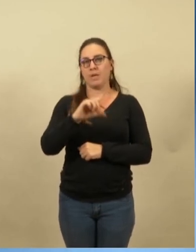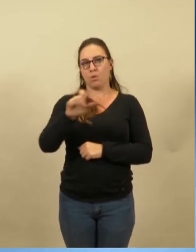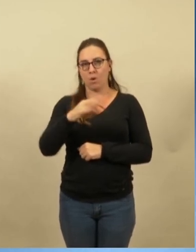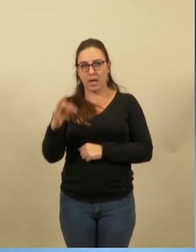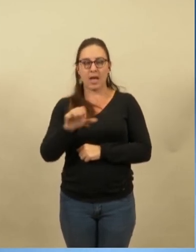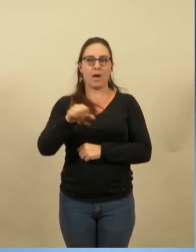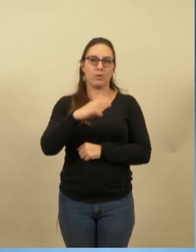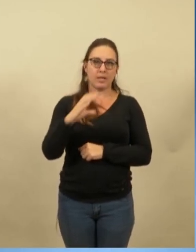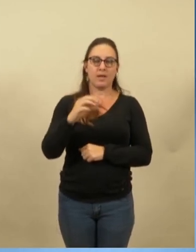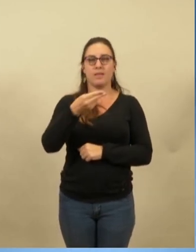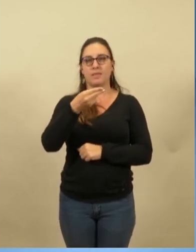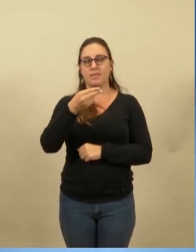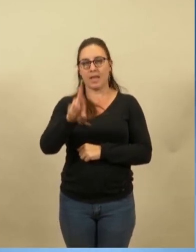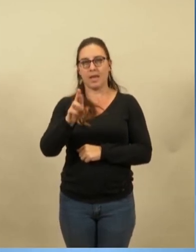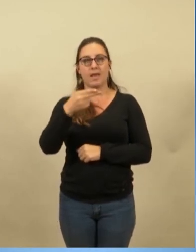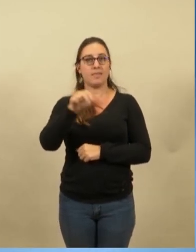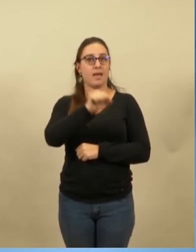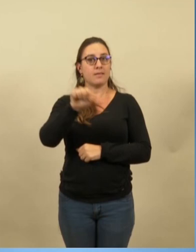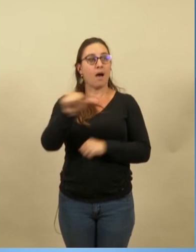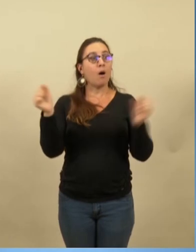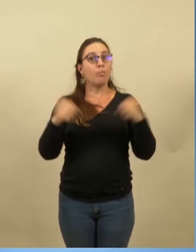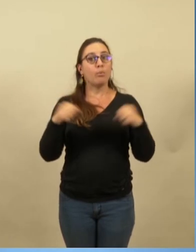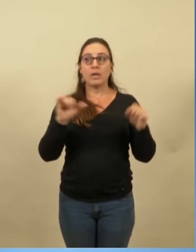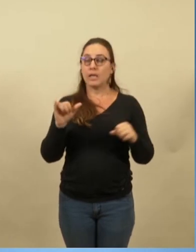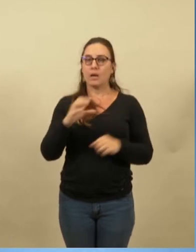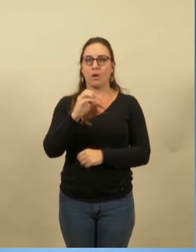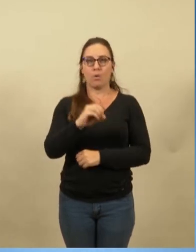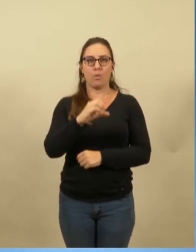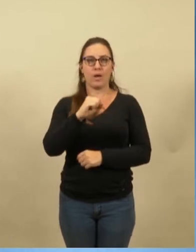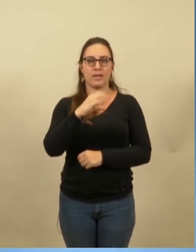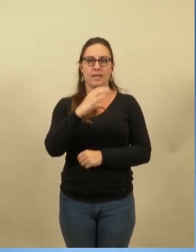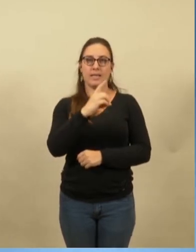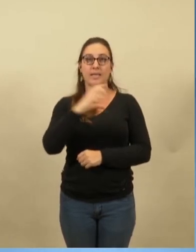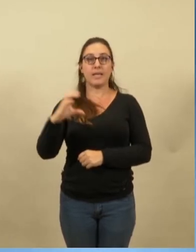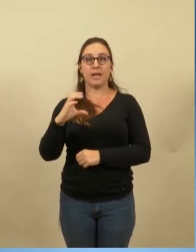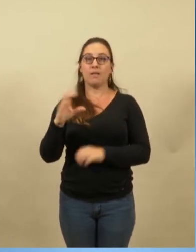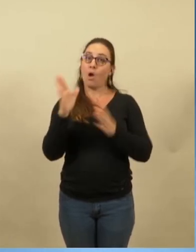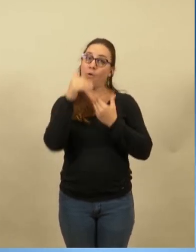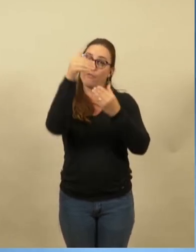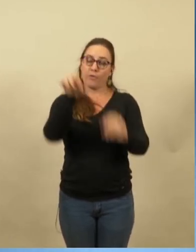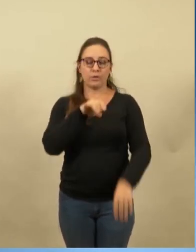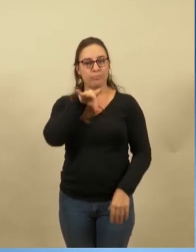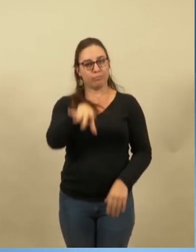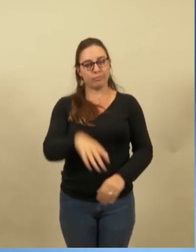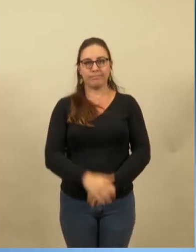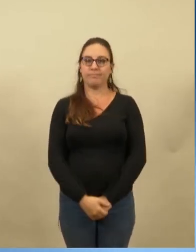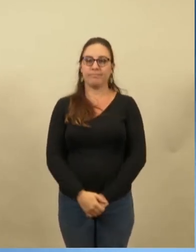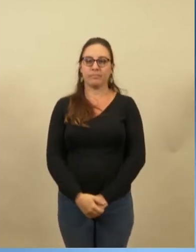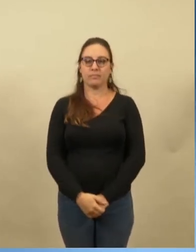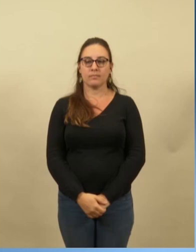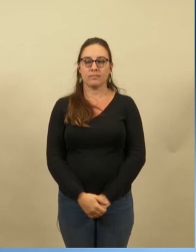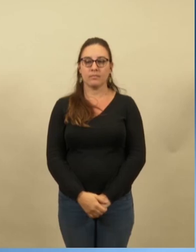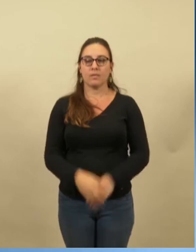aecnr NASA qui vote pour oscdc il se veut et repoussé je vous propose